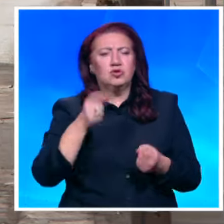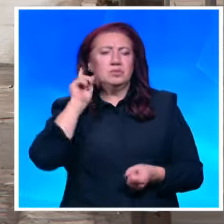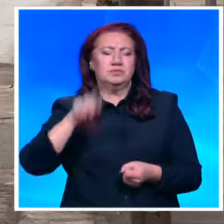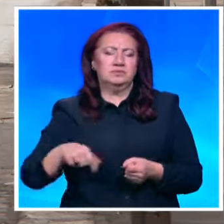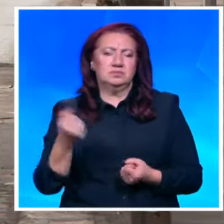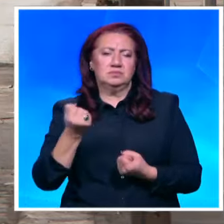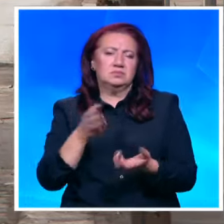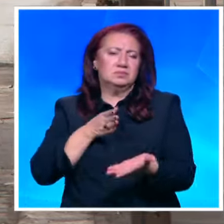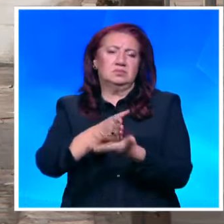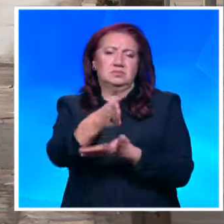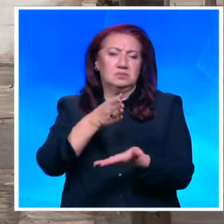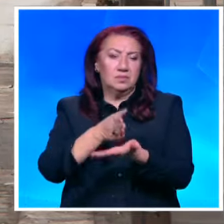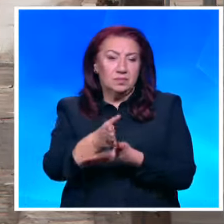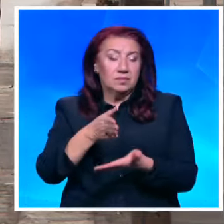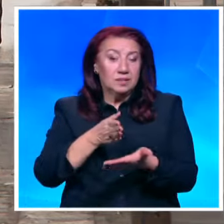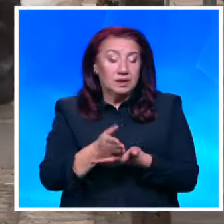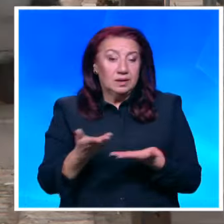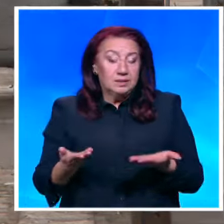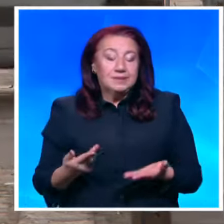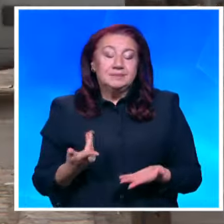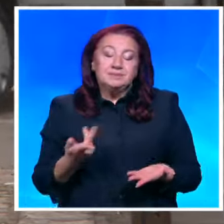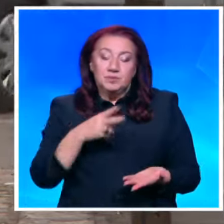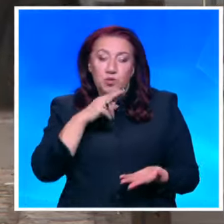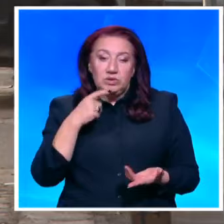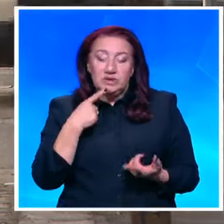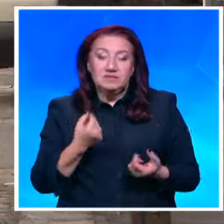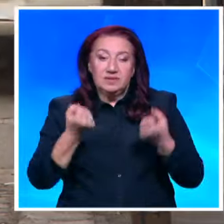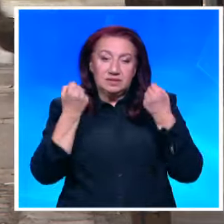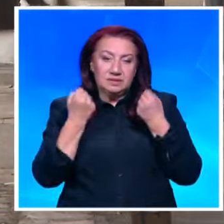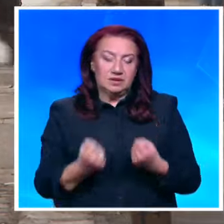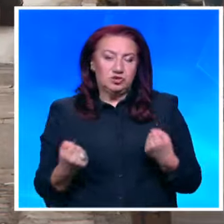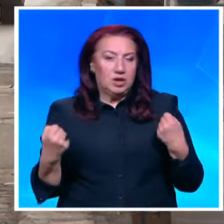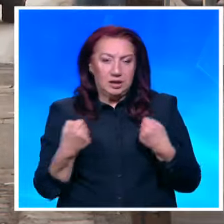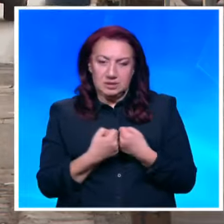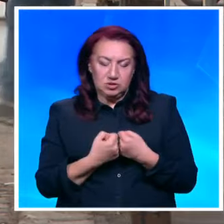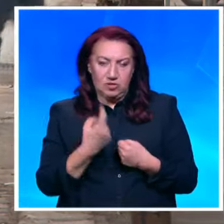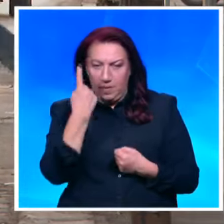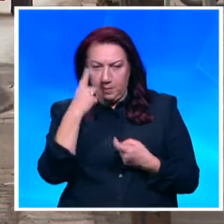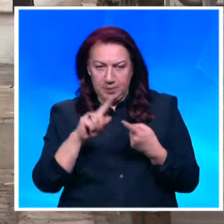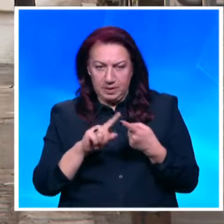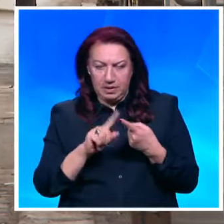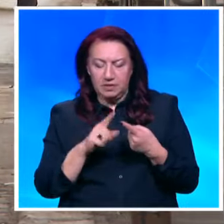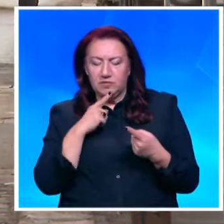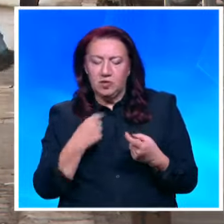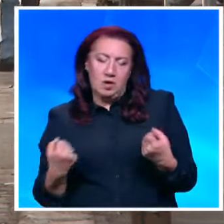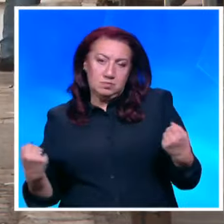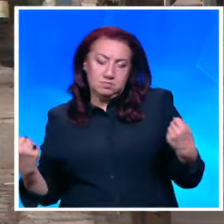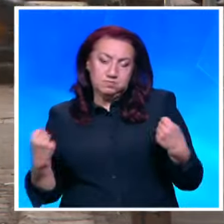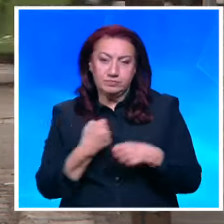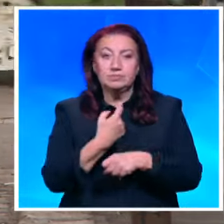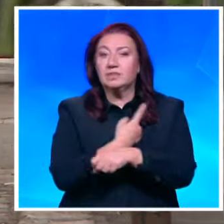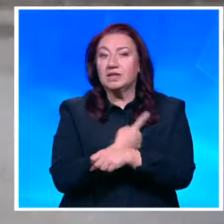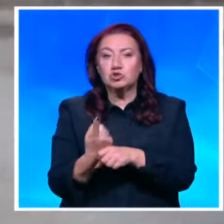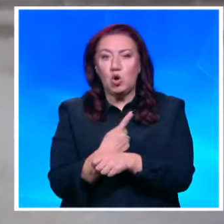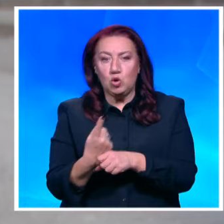От полицията уточнява, че най-често тежките катастрофи у нас са след несъобразена скорост и опасни маневри от страна на